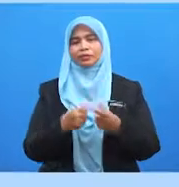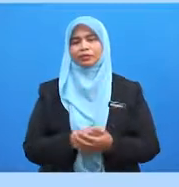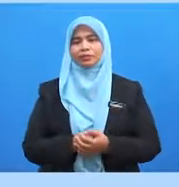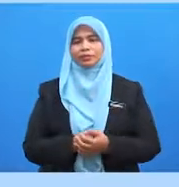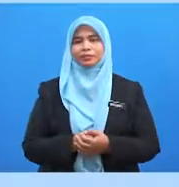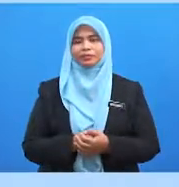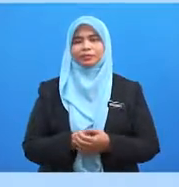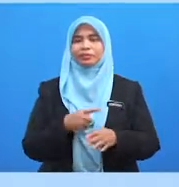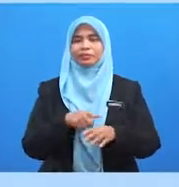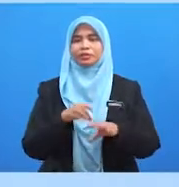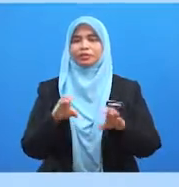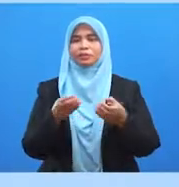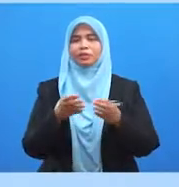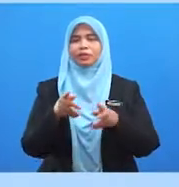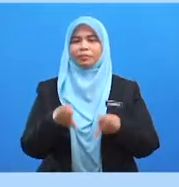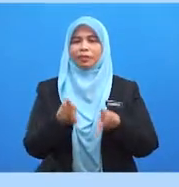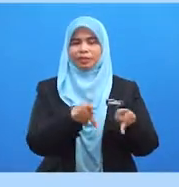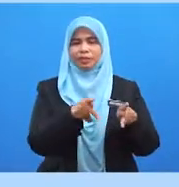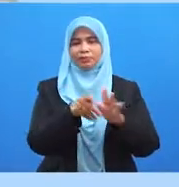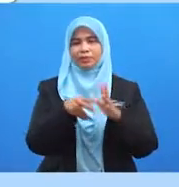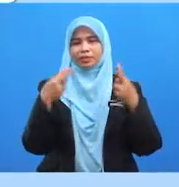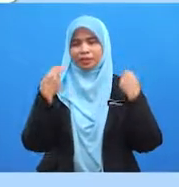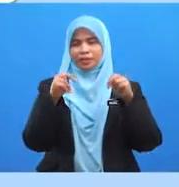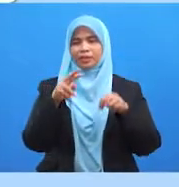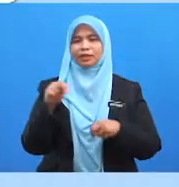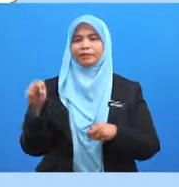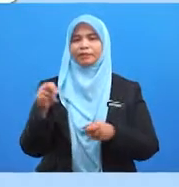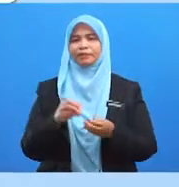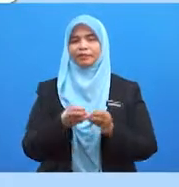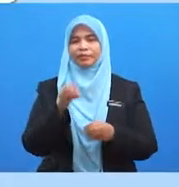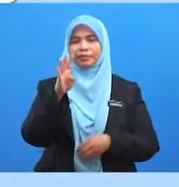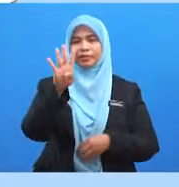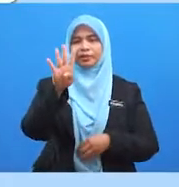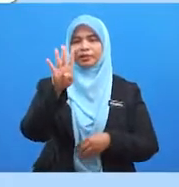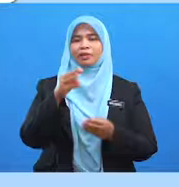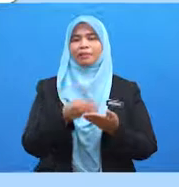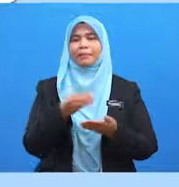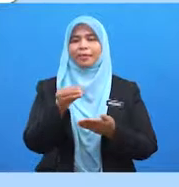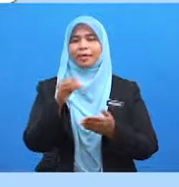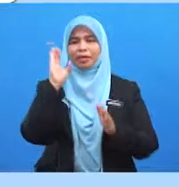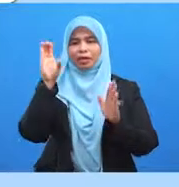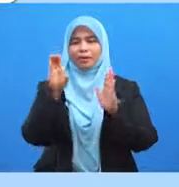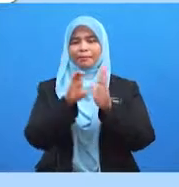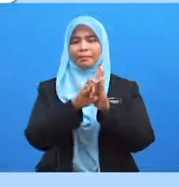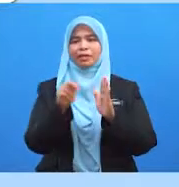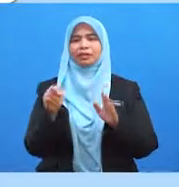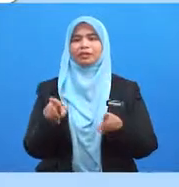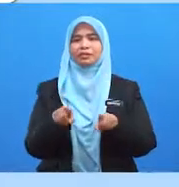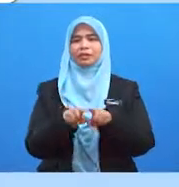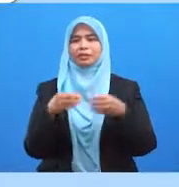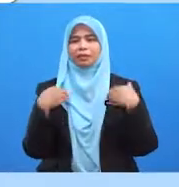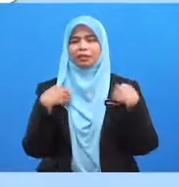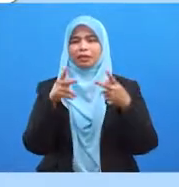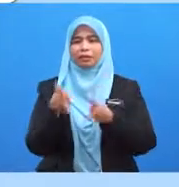semasa melaksanakan projek perniagaan. Yang keempat, memberi gambaran sama ada projek